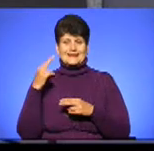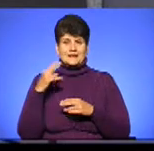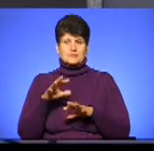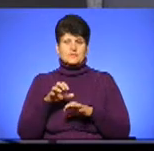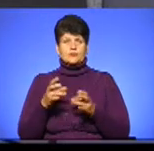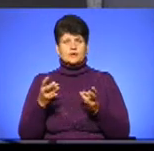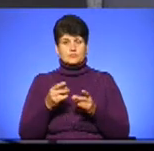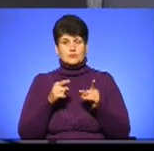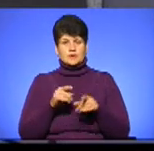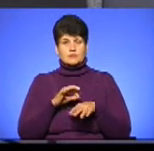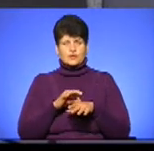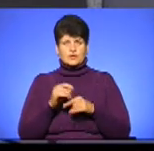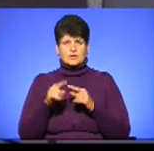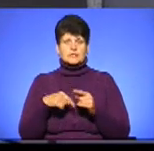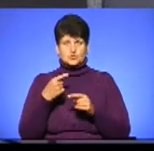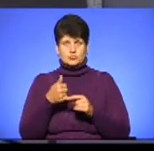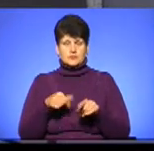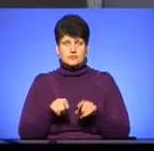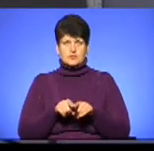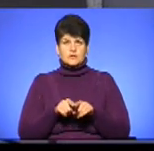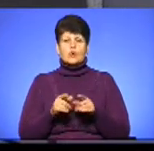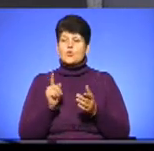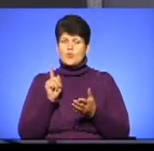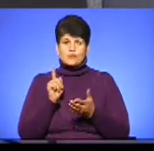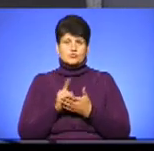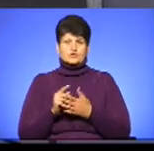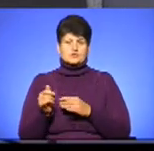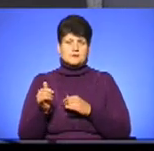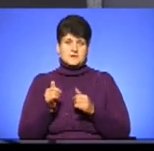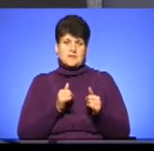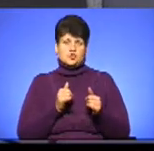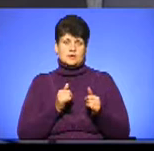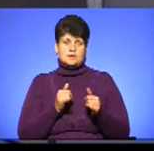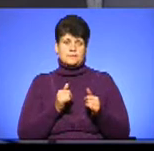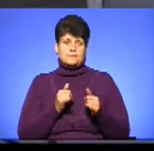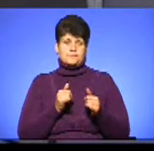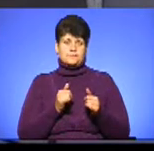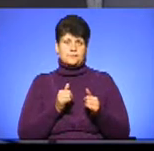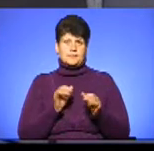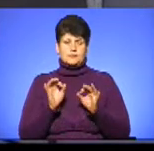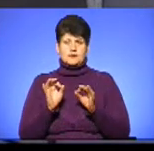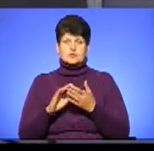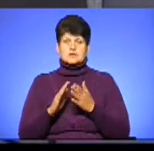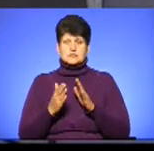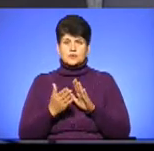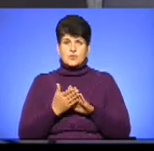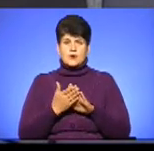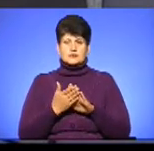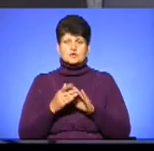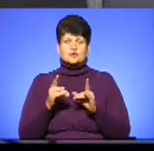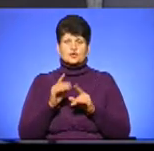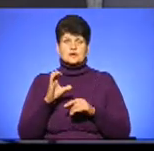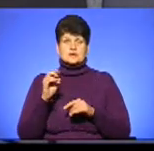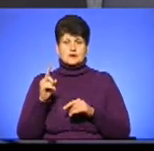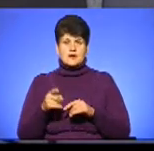чи потрібно її проводити і наступного року? Так, обов'язково. Для того, щоб забезпечити належну ситуацію епізотичну щодо сказу